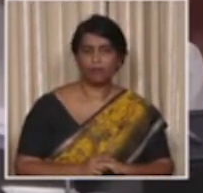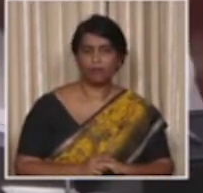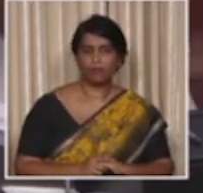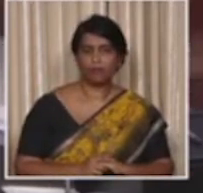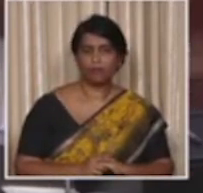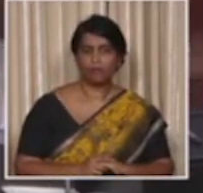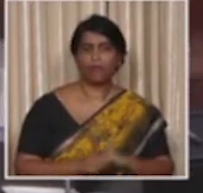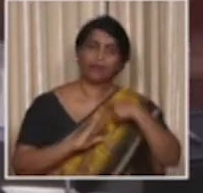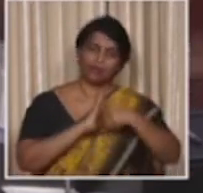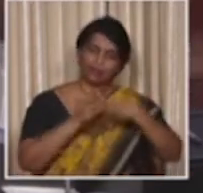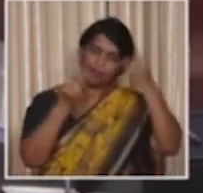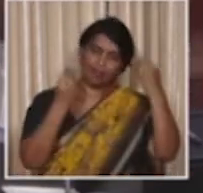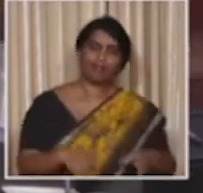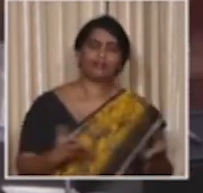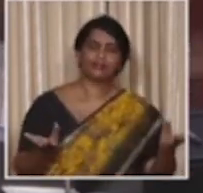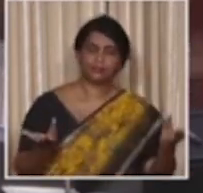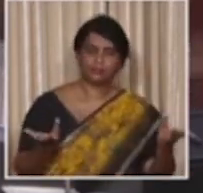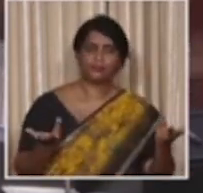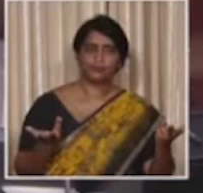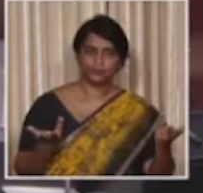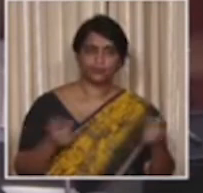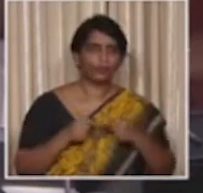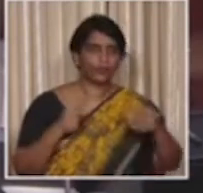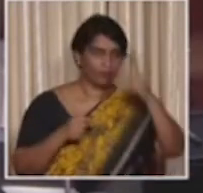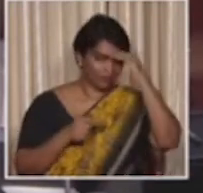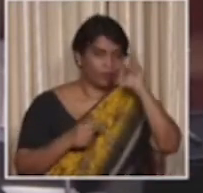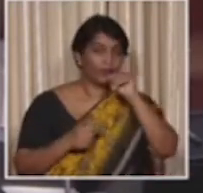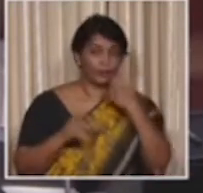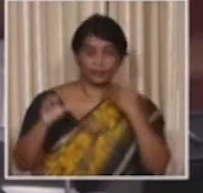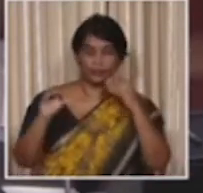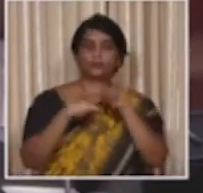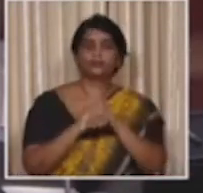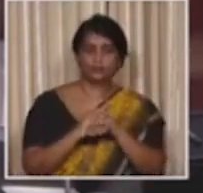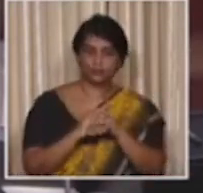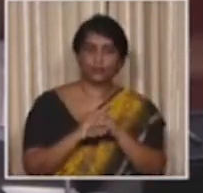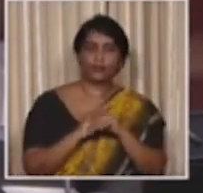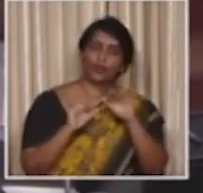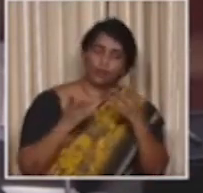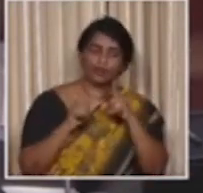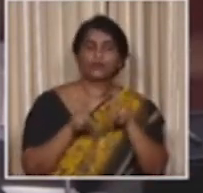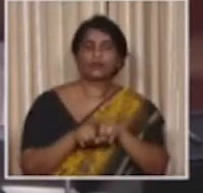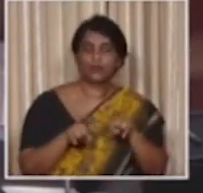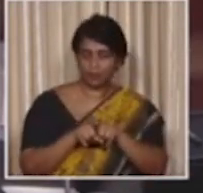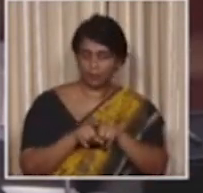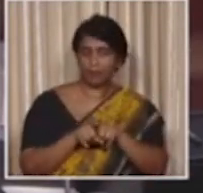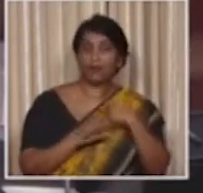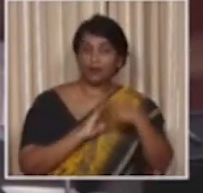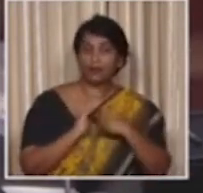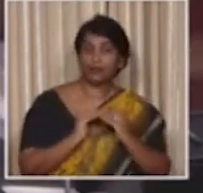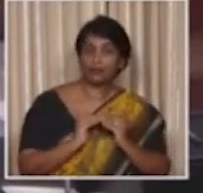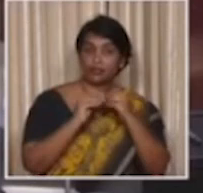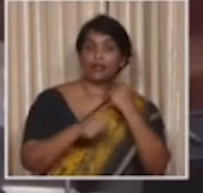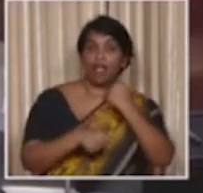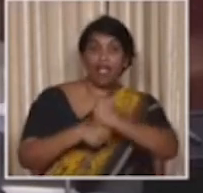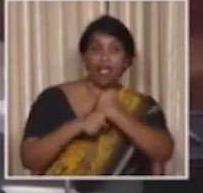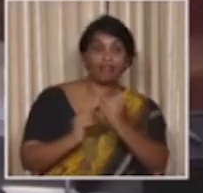ඉතින් රට බංකුවලොත් අපේ විපක්ෂ නායකතුමා ඇත්ත වශයෙන්ම ගියේ මොනියම් බාකාරකින් හරි මේ රට කොට ගන්න ආණ්ඩුව කොට